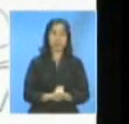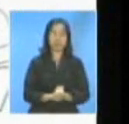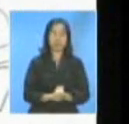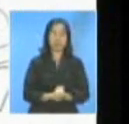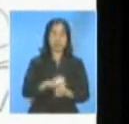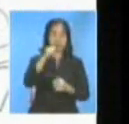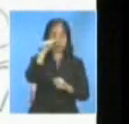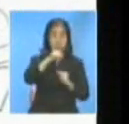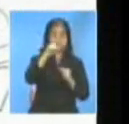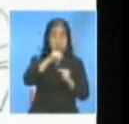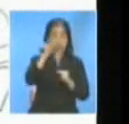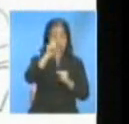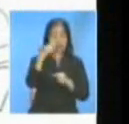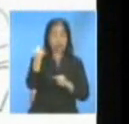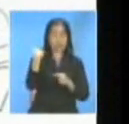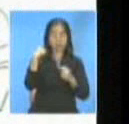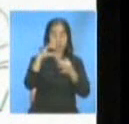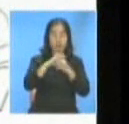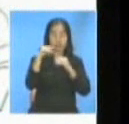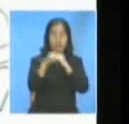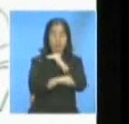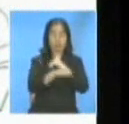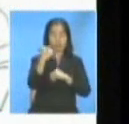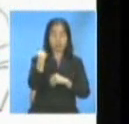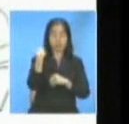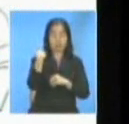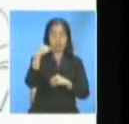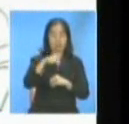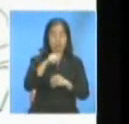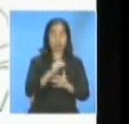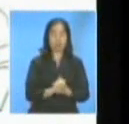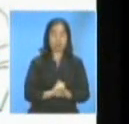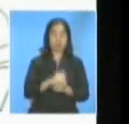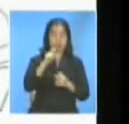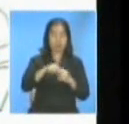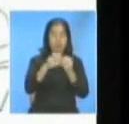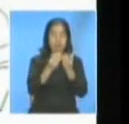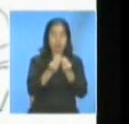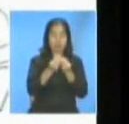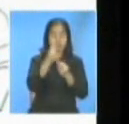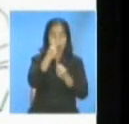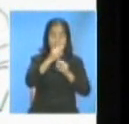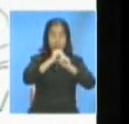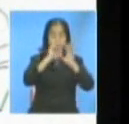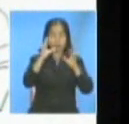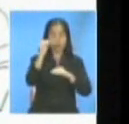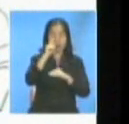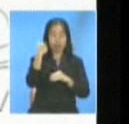นี่คือส่วนหนึ่งที่มีการทุจริตซึ่งเป็นที่ดินท่านประธานจะเลยเห็นว่า